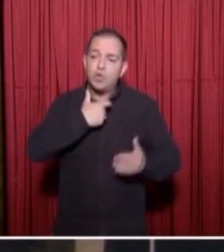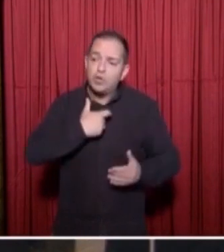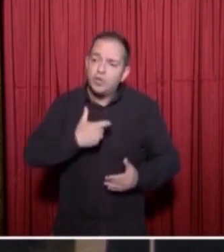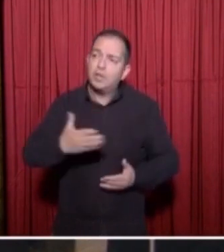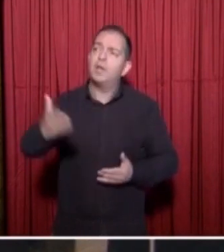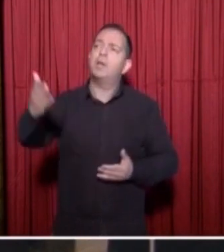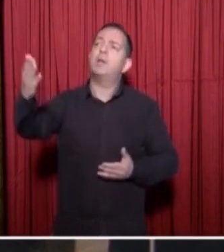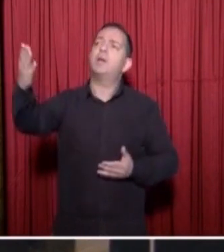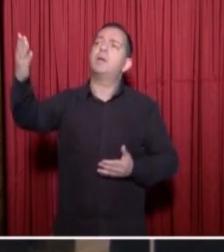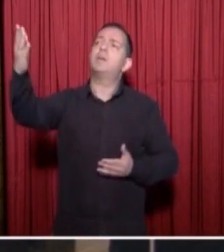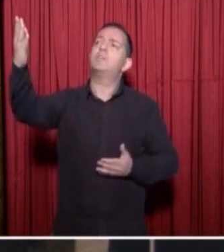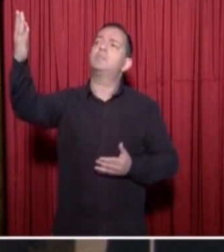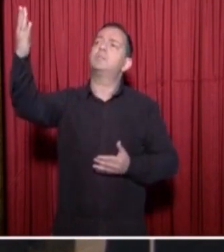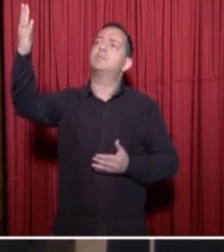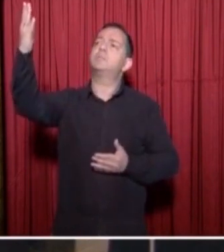ανύψον